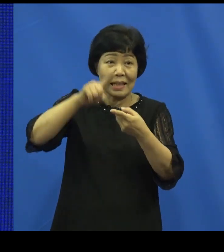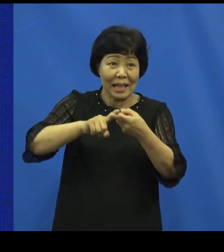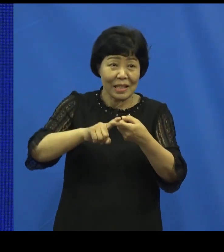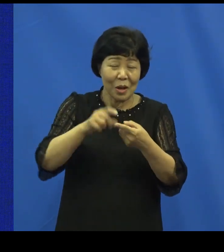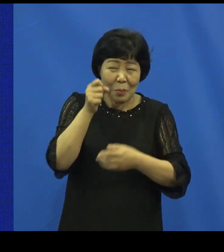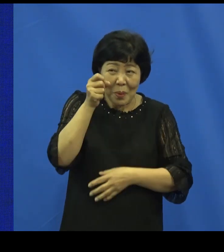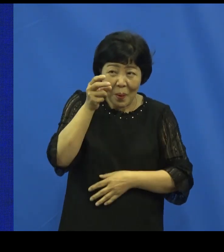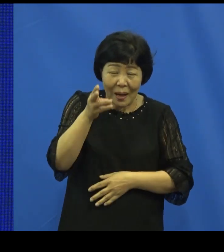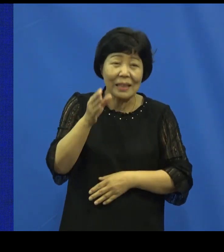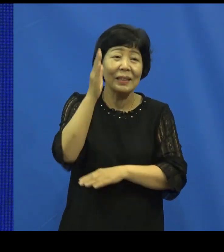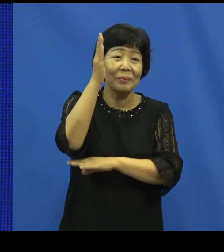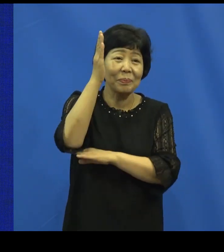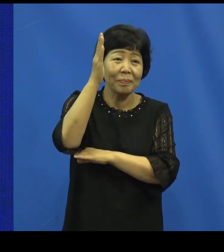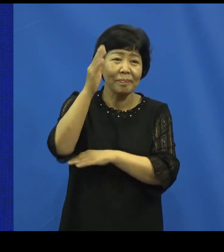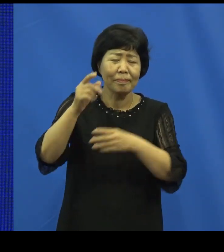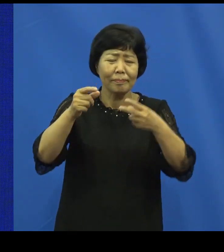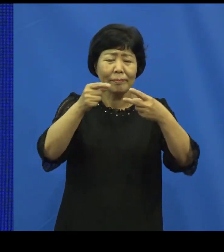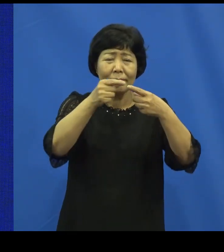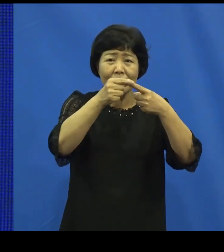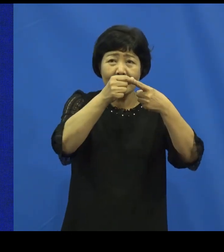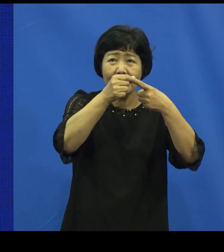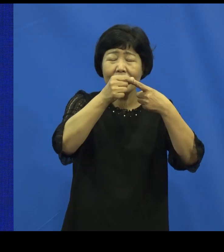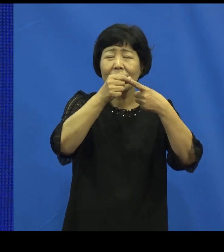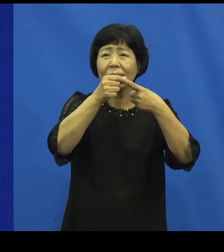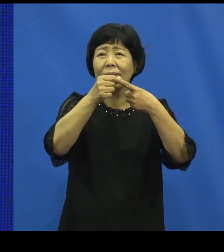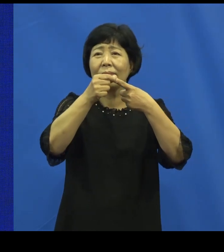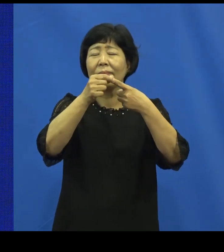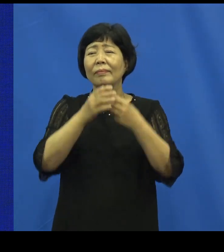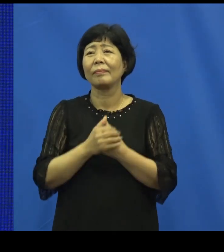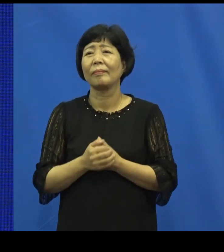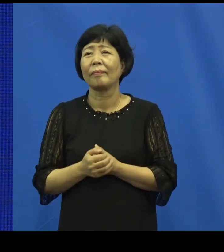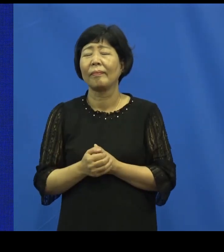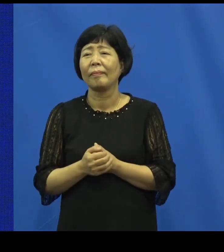첫 번째는 영어로 하면 인테그리티라고 하는 것입니다.